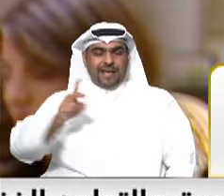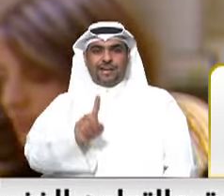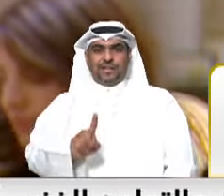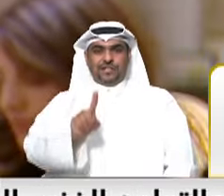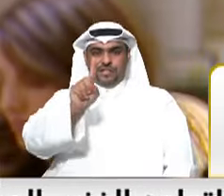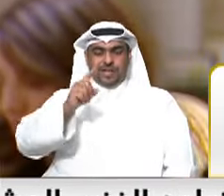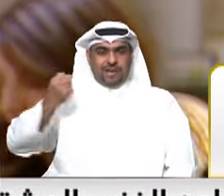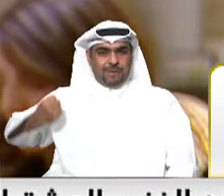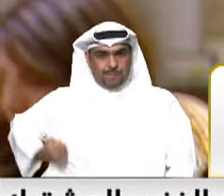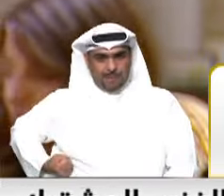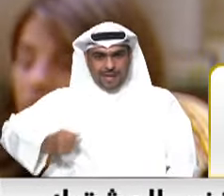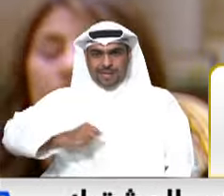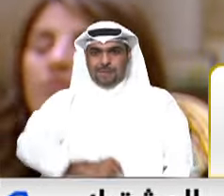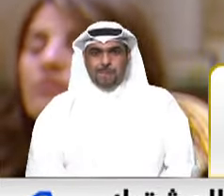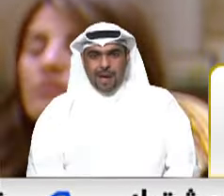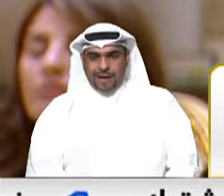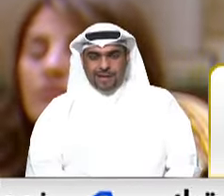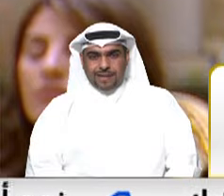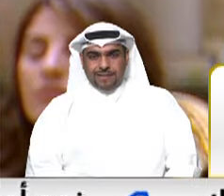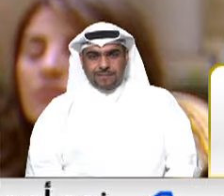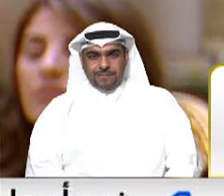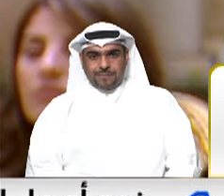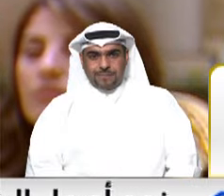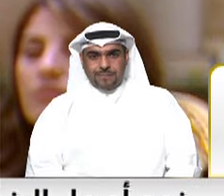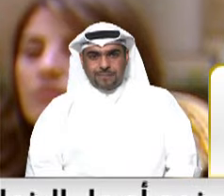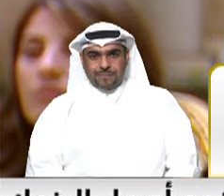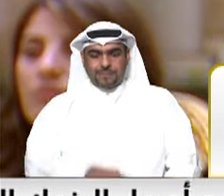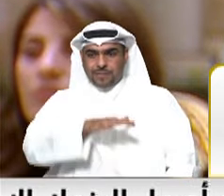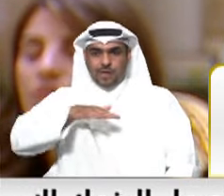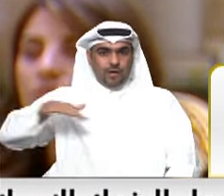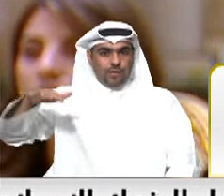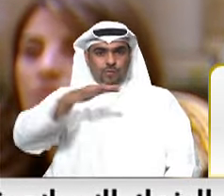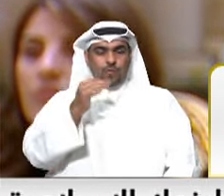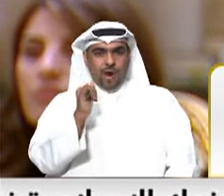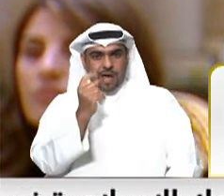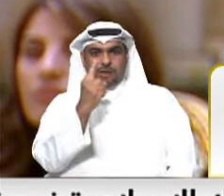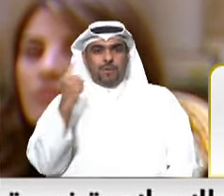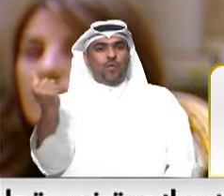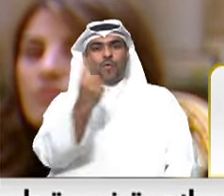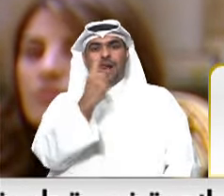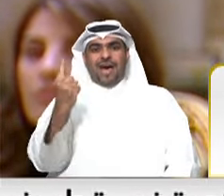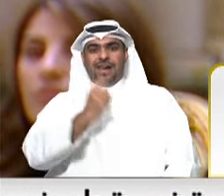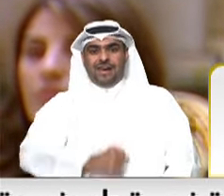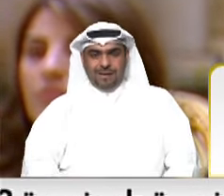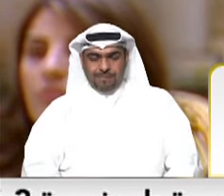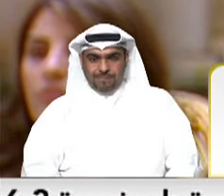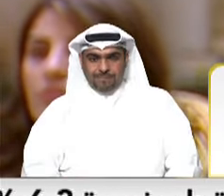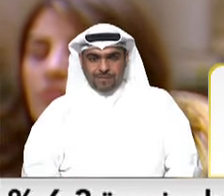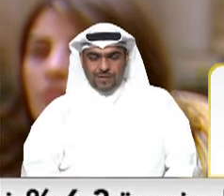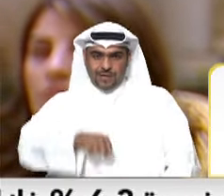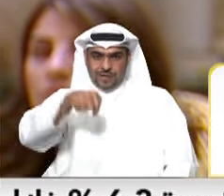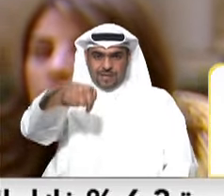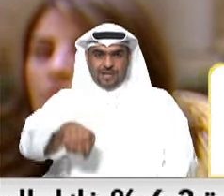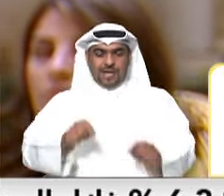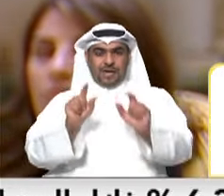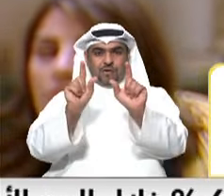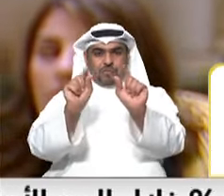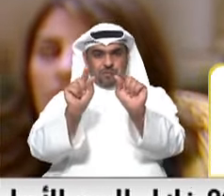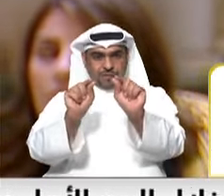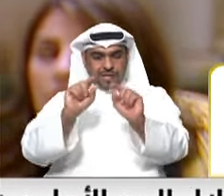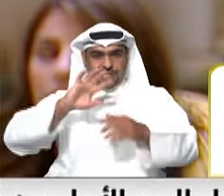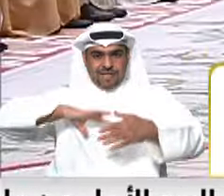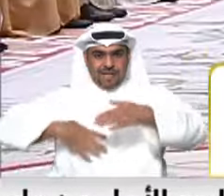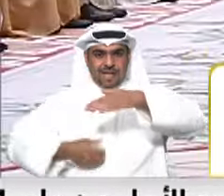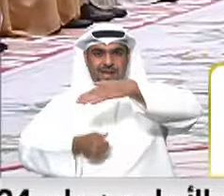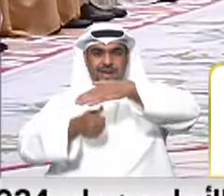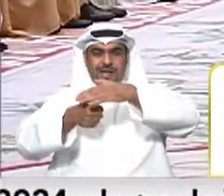مملكة البحرين على الصعيد الإقليمي والدولي في العهد الزاهر لحضرة صاحب السمو